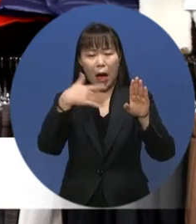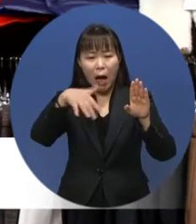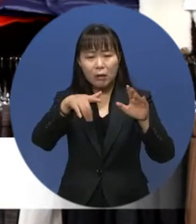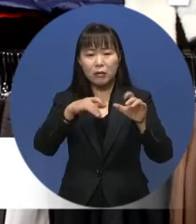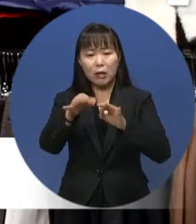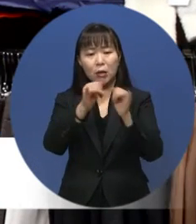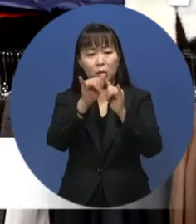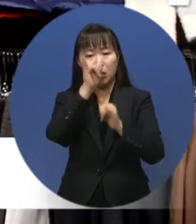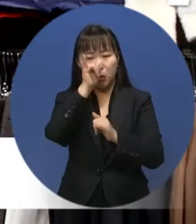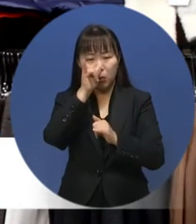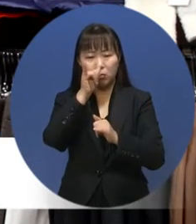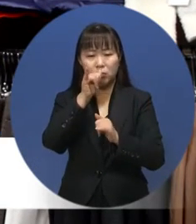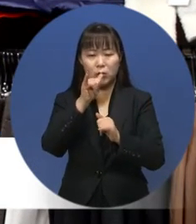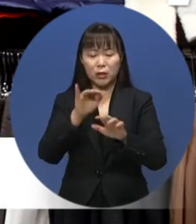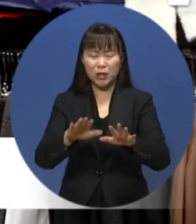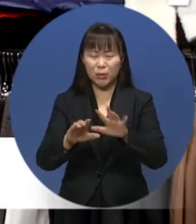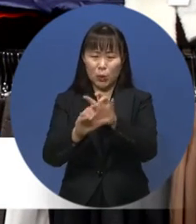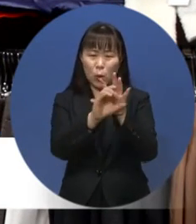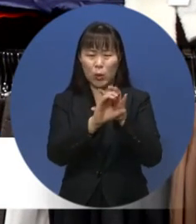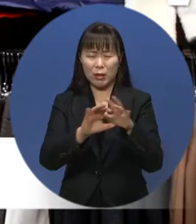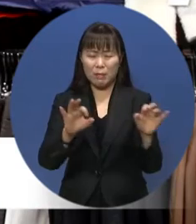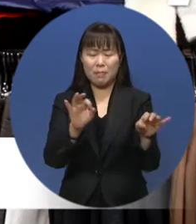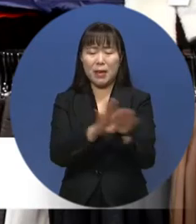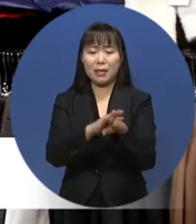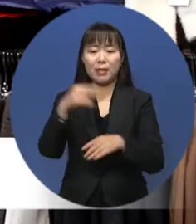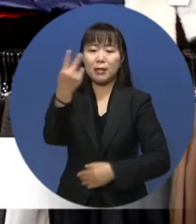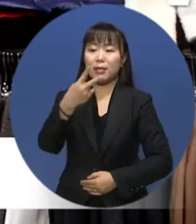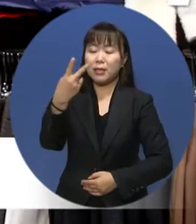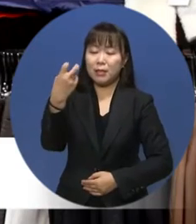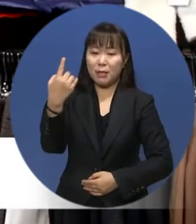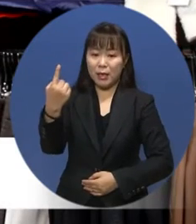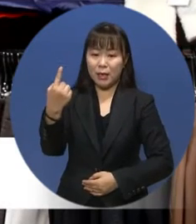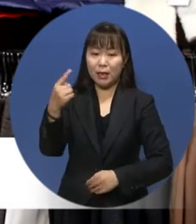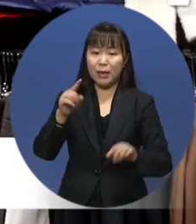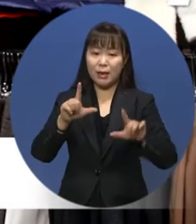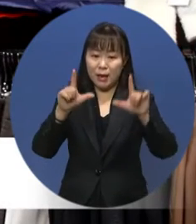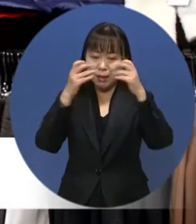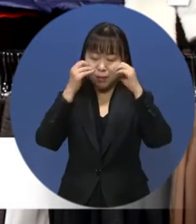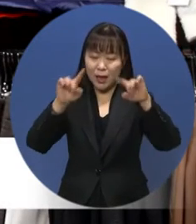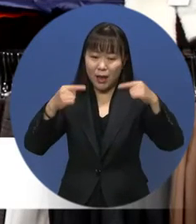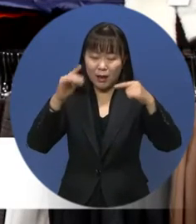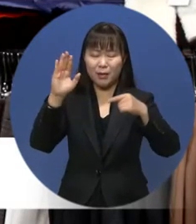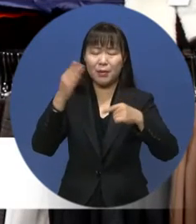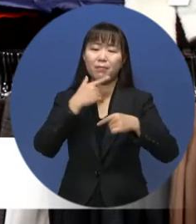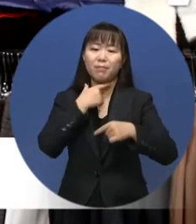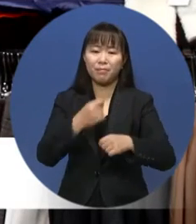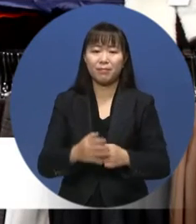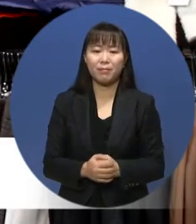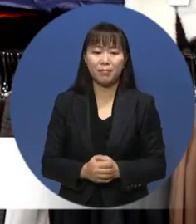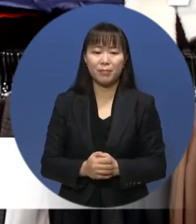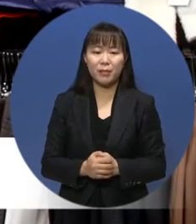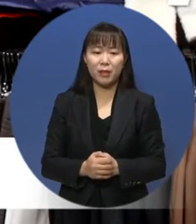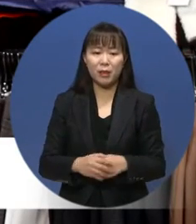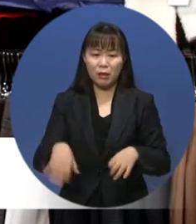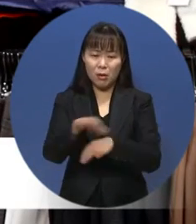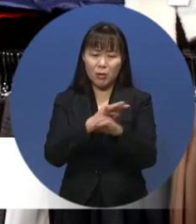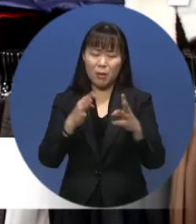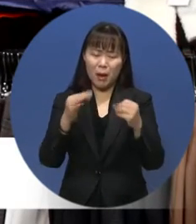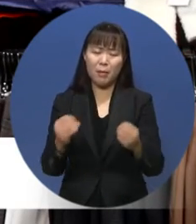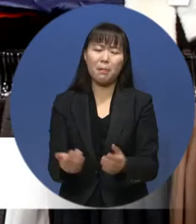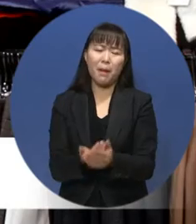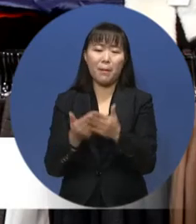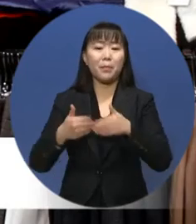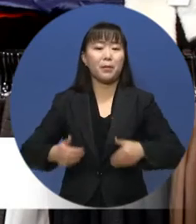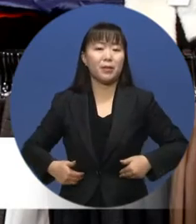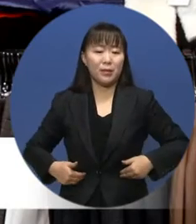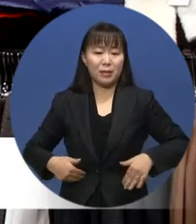많고 코로나 없는 그런 2021년 신축년이 됐으면 좋겠고 약간 경제가 많이 좋아져야죠.